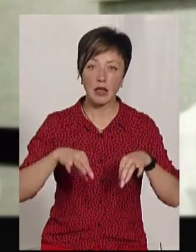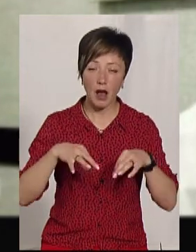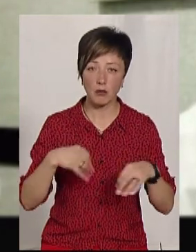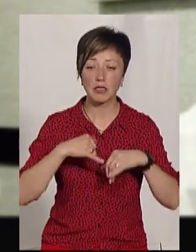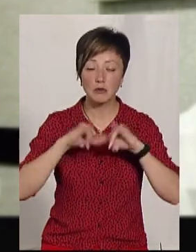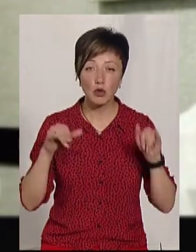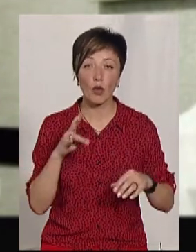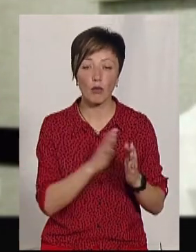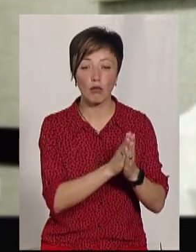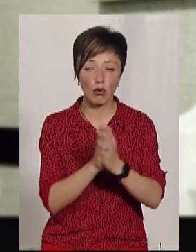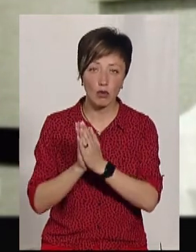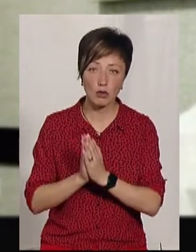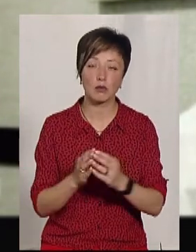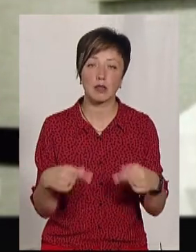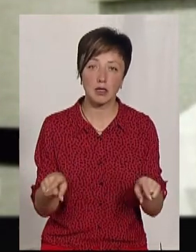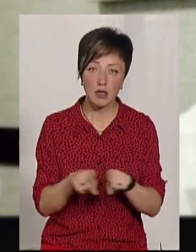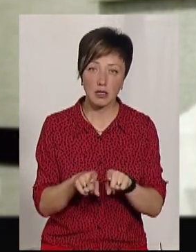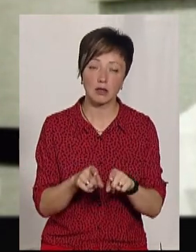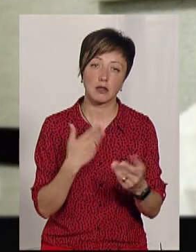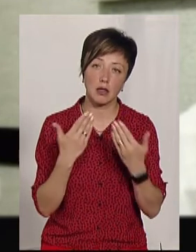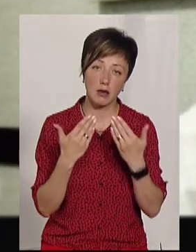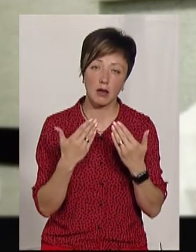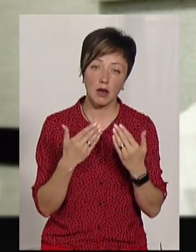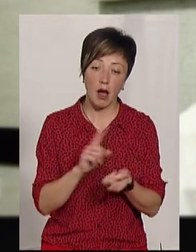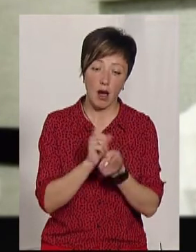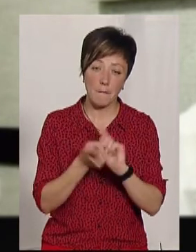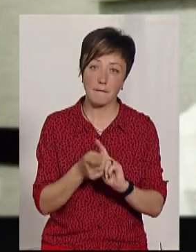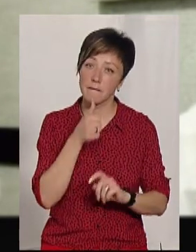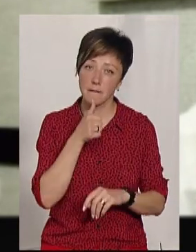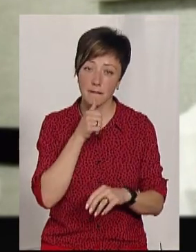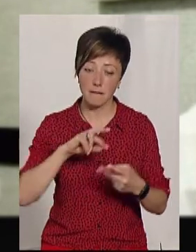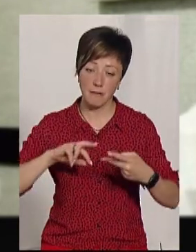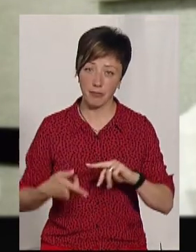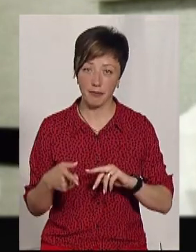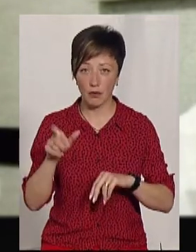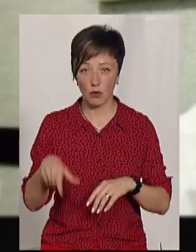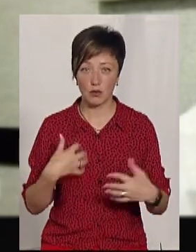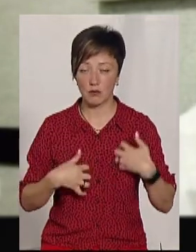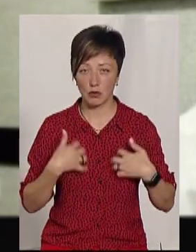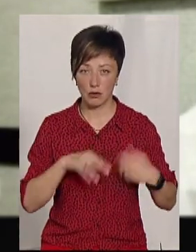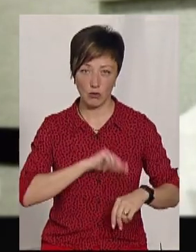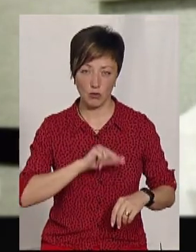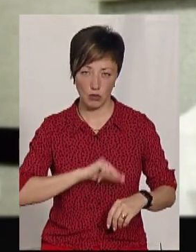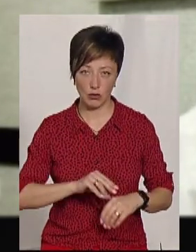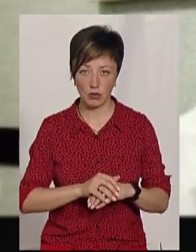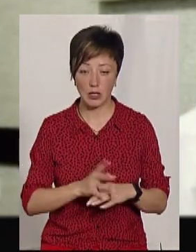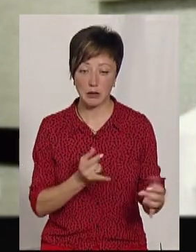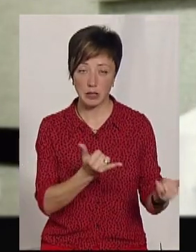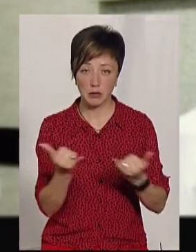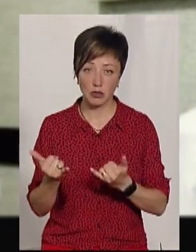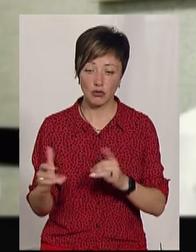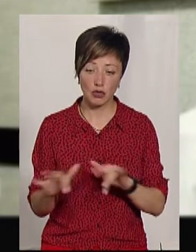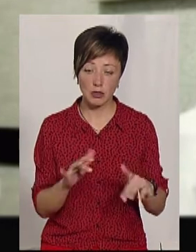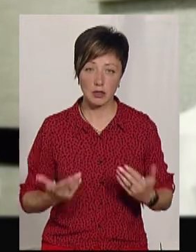збільшимо, але просимо теж ставити себе на місце тих громадян, які їдуть на роботу, які